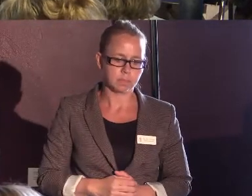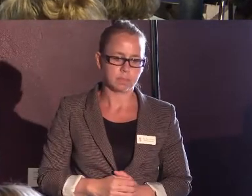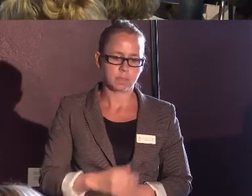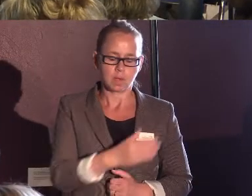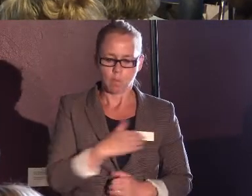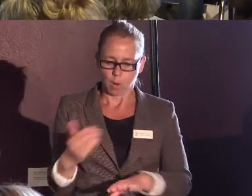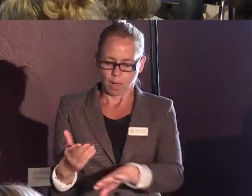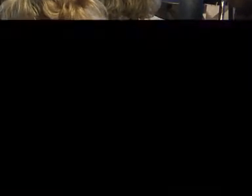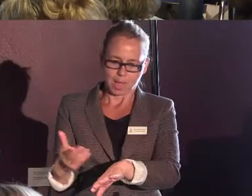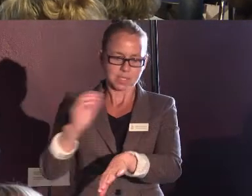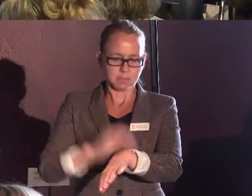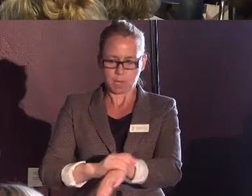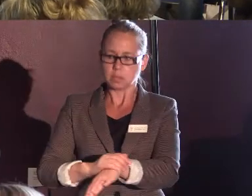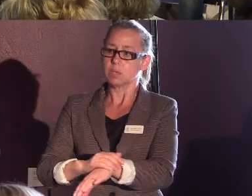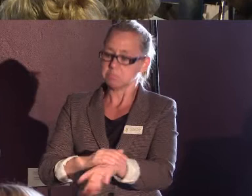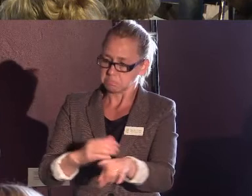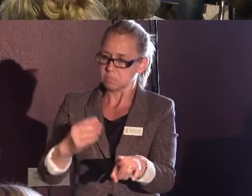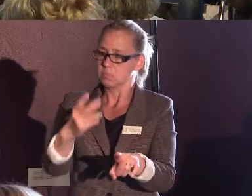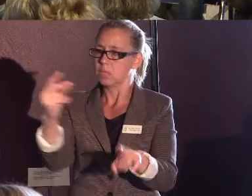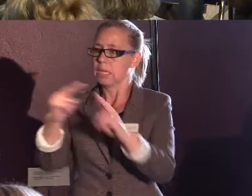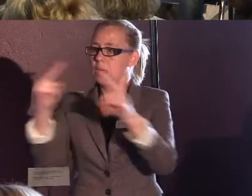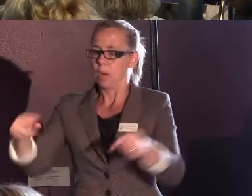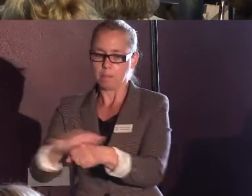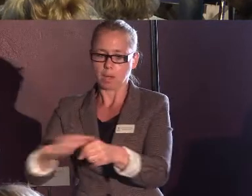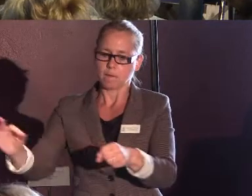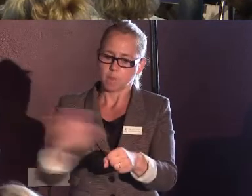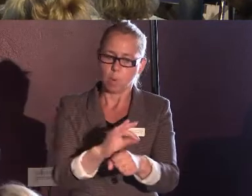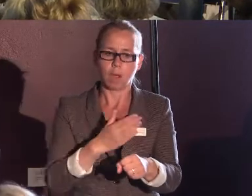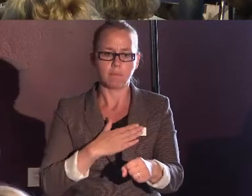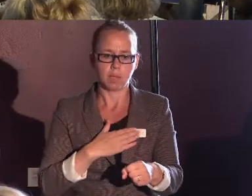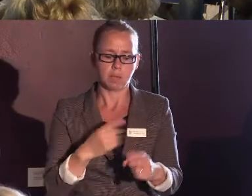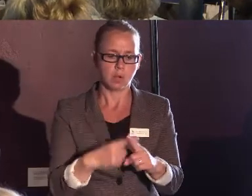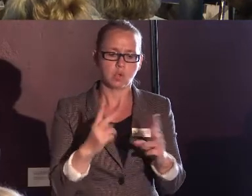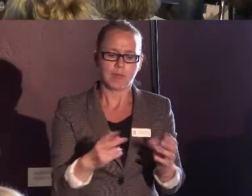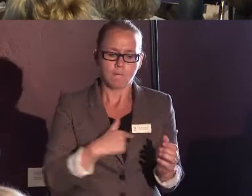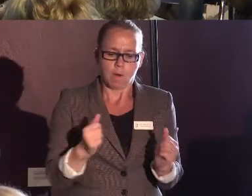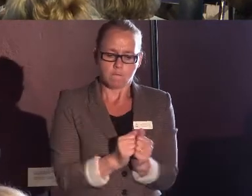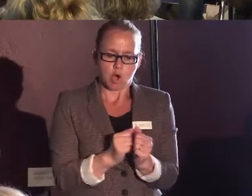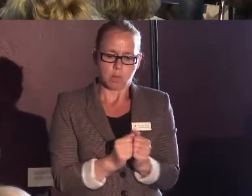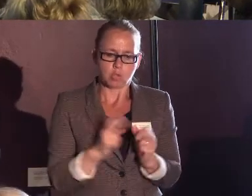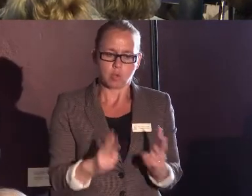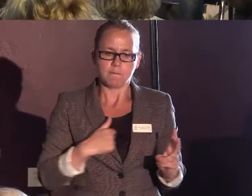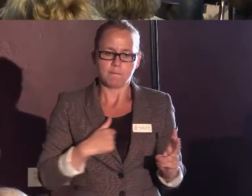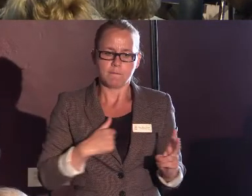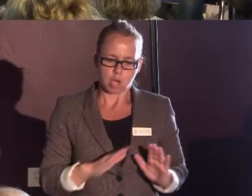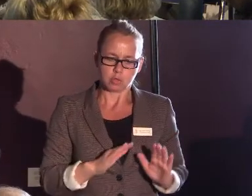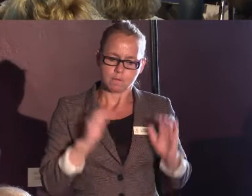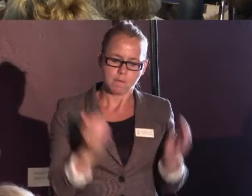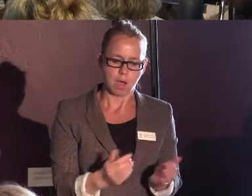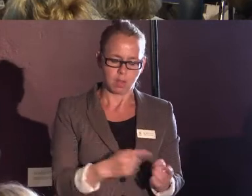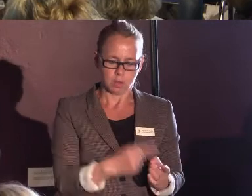Våra experter tillfrågas på en internationell marknad och våra föremål som vi har att förvalta